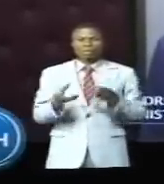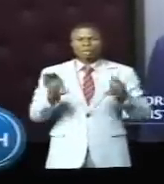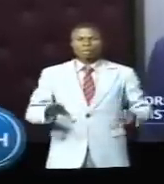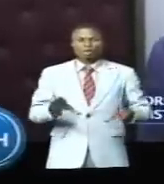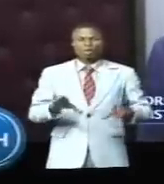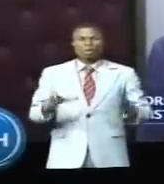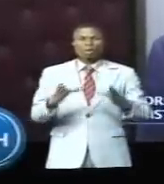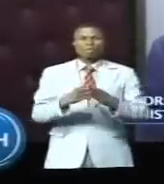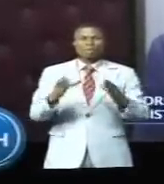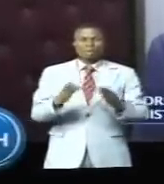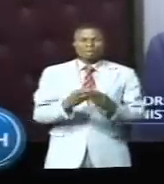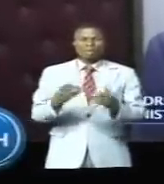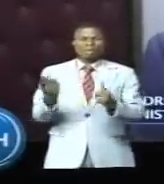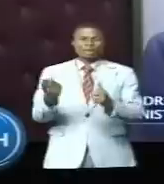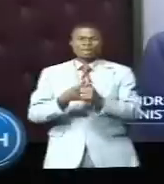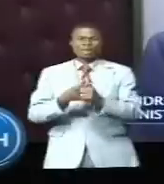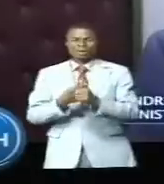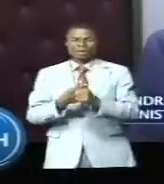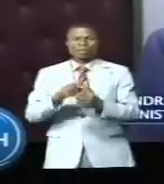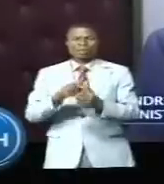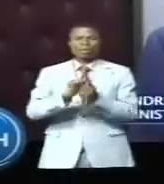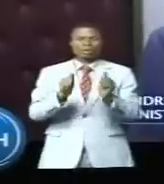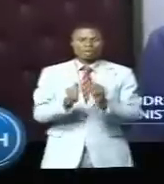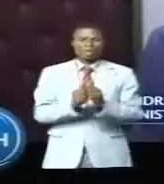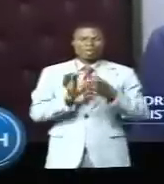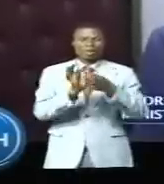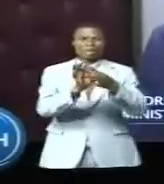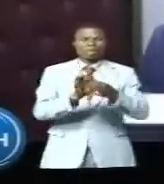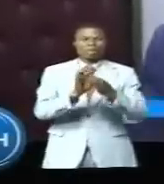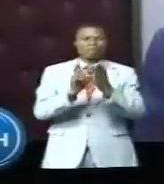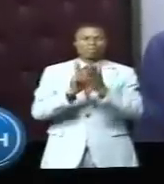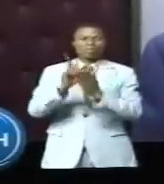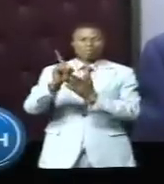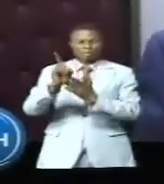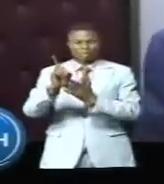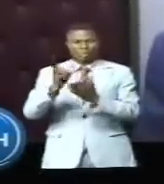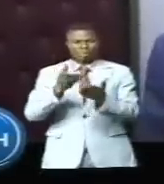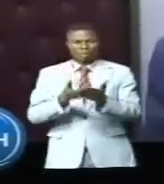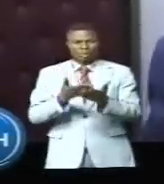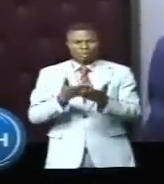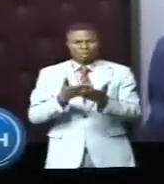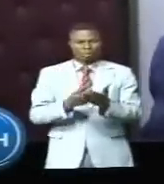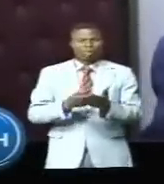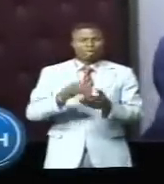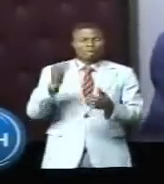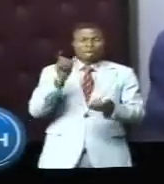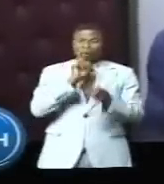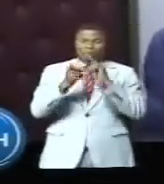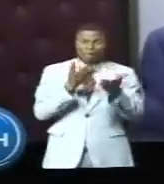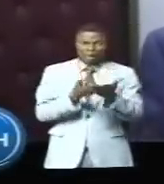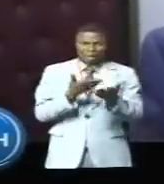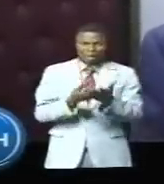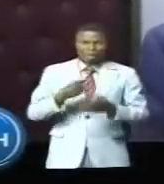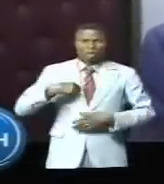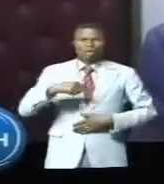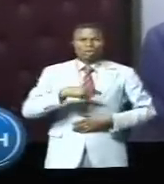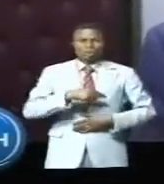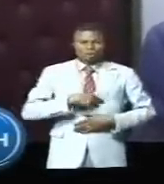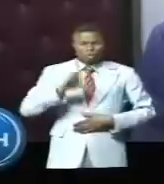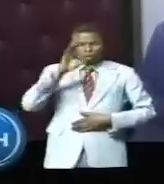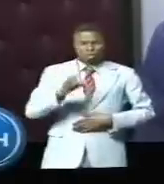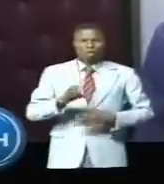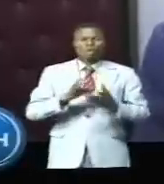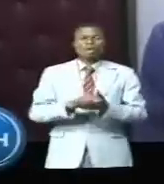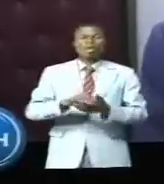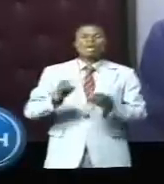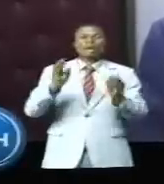Congo, notamment par la coopération au développement. Donc, fort de cet entretien, mais ce n'est pas la première fois qu'on se rencontre,